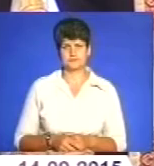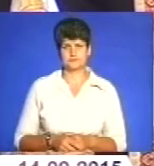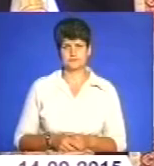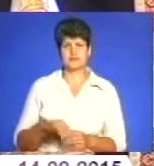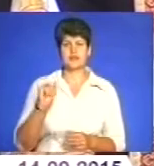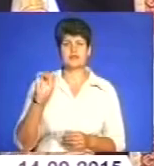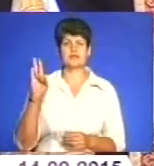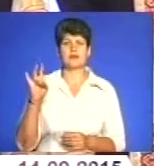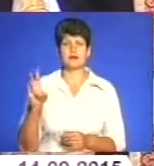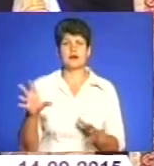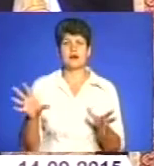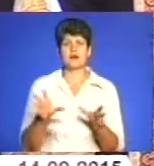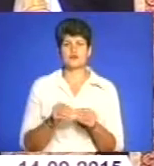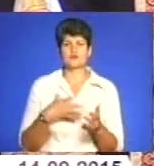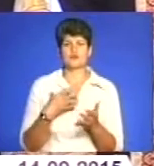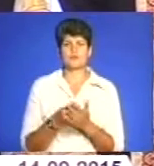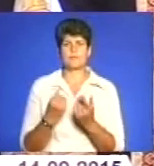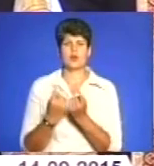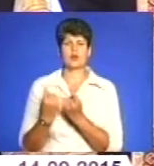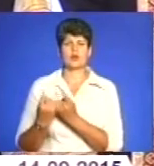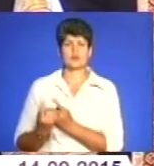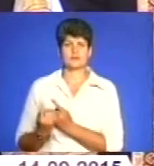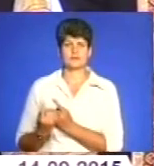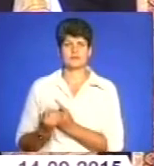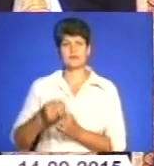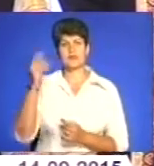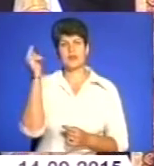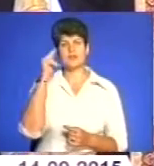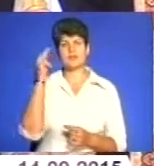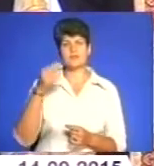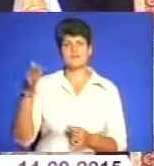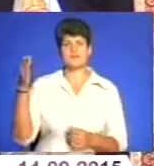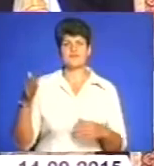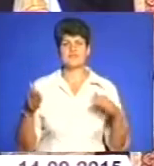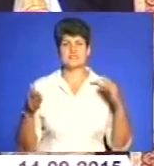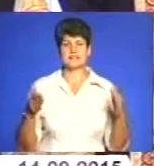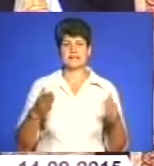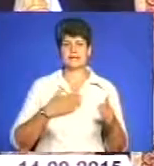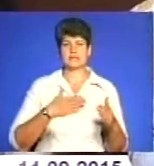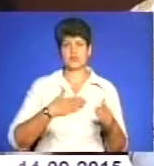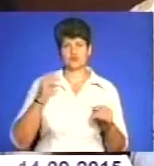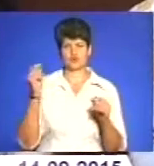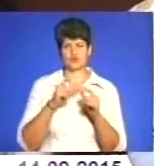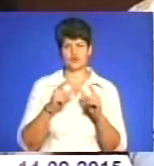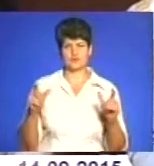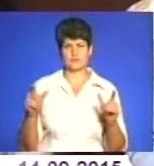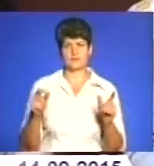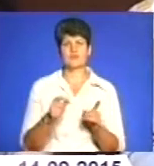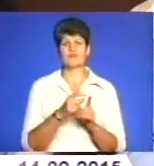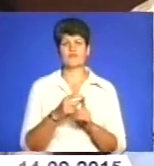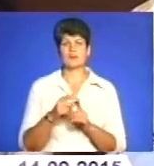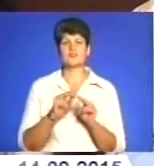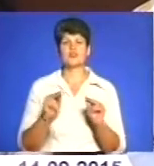Іван разом з своїми однокласниками навчався в стінах нашої школи. За словами вчителів, він